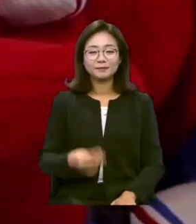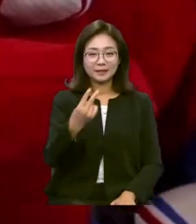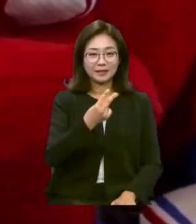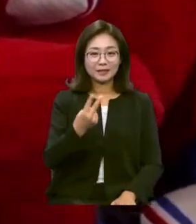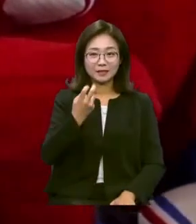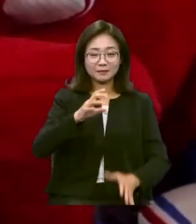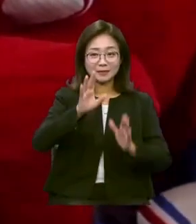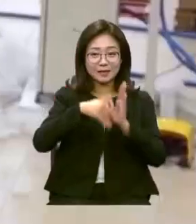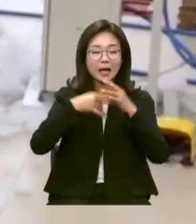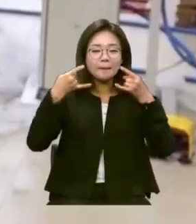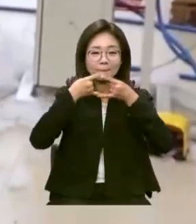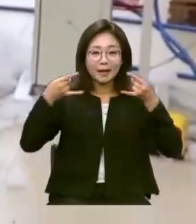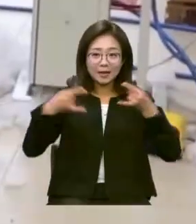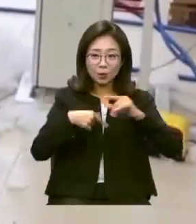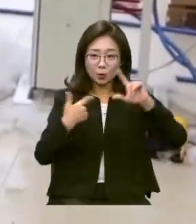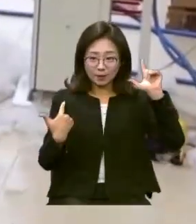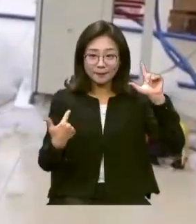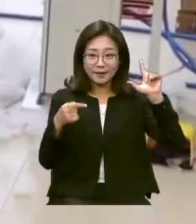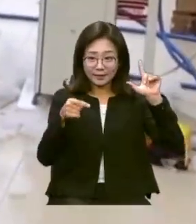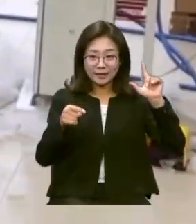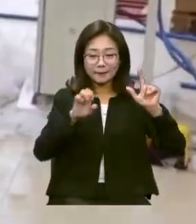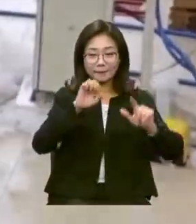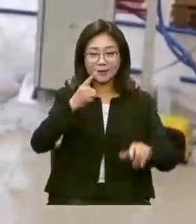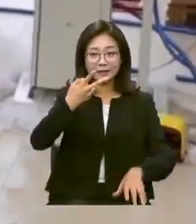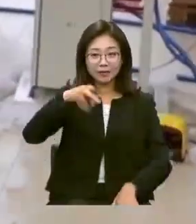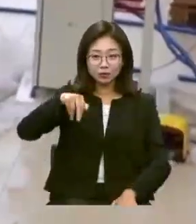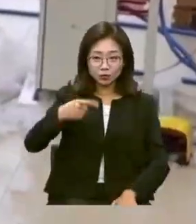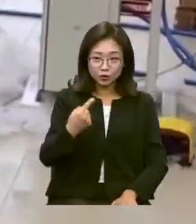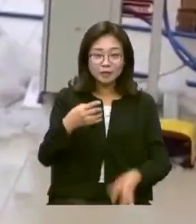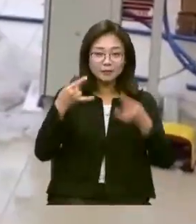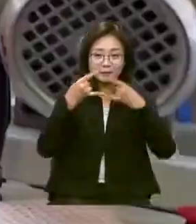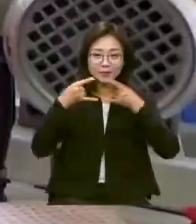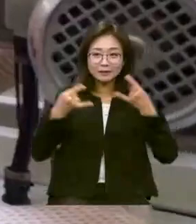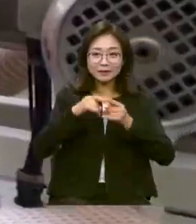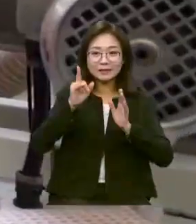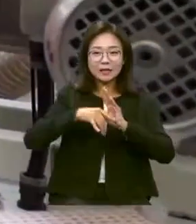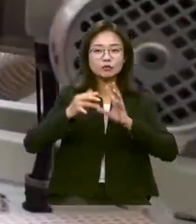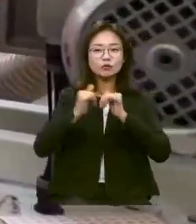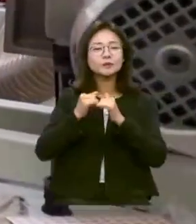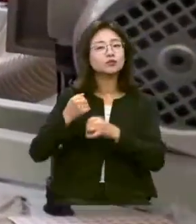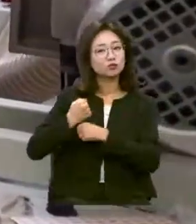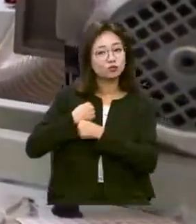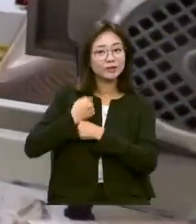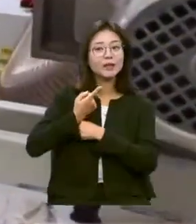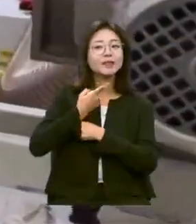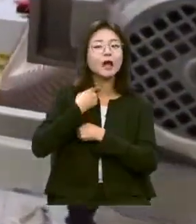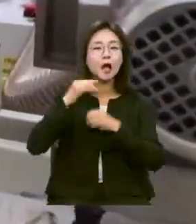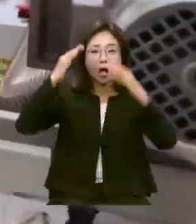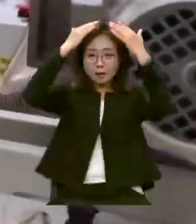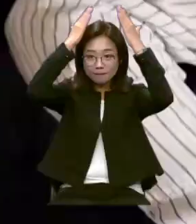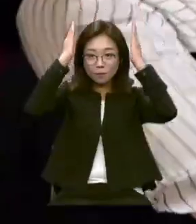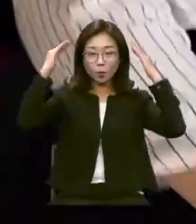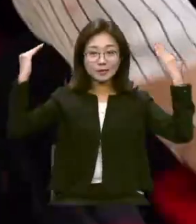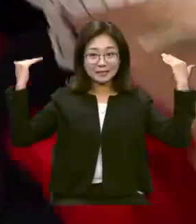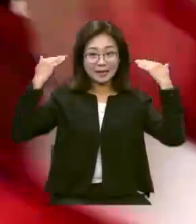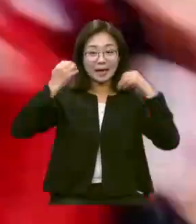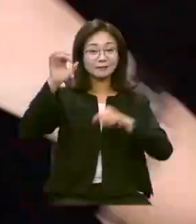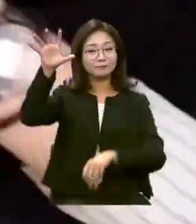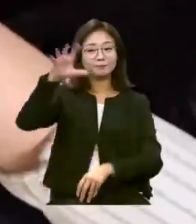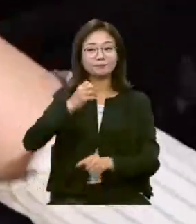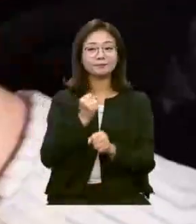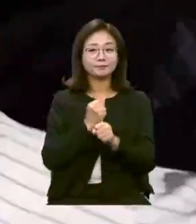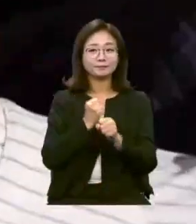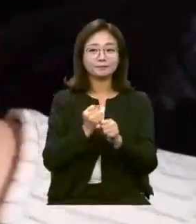2024 파리올림픽의 마스코트 프리주 들인데요. 프랑스 혁명 당시 시민군이 착용했던 자유의 모자 프리기아를 본뜬